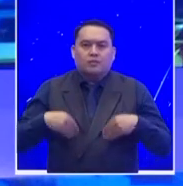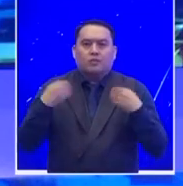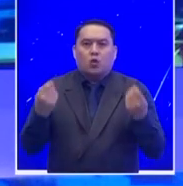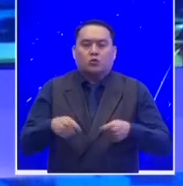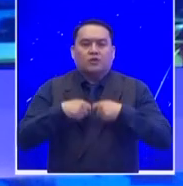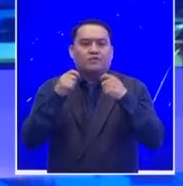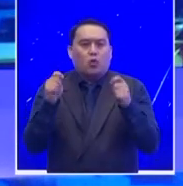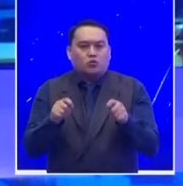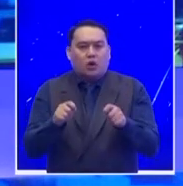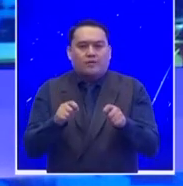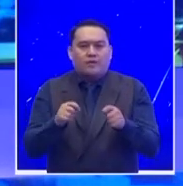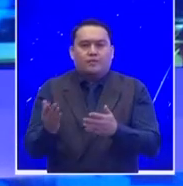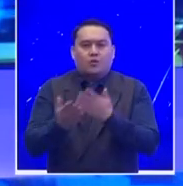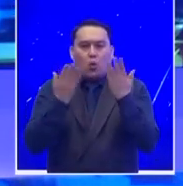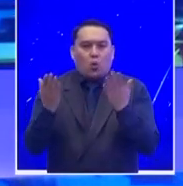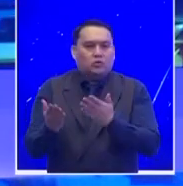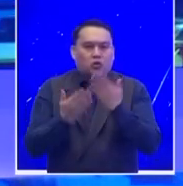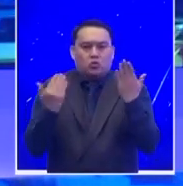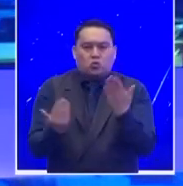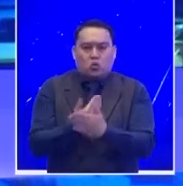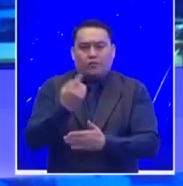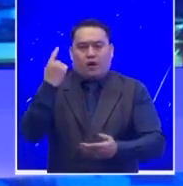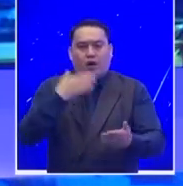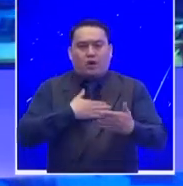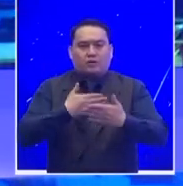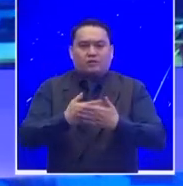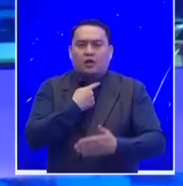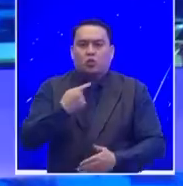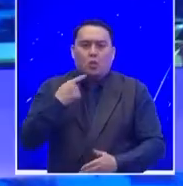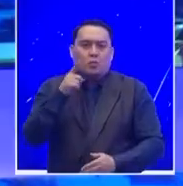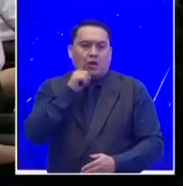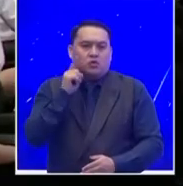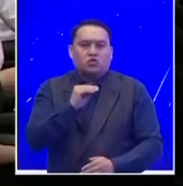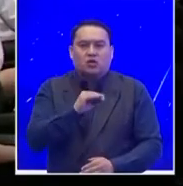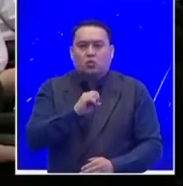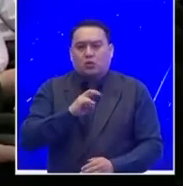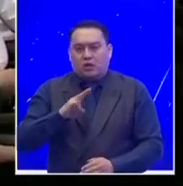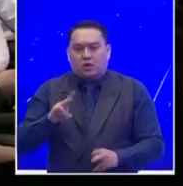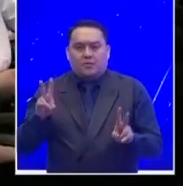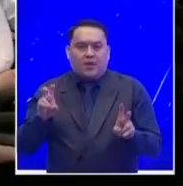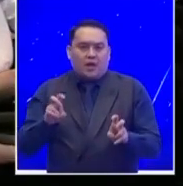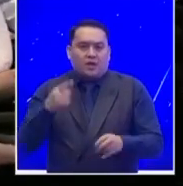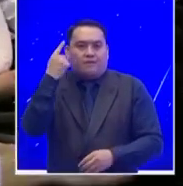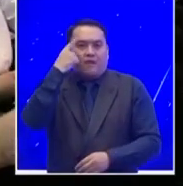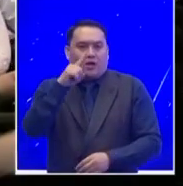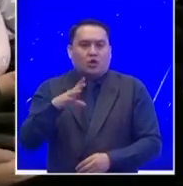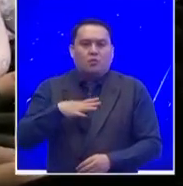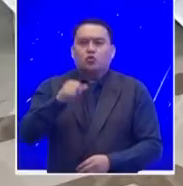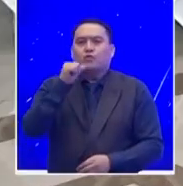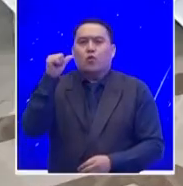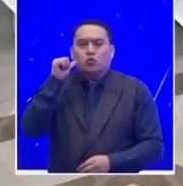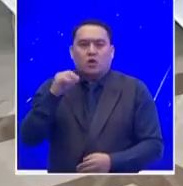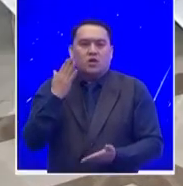открытие площадки буккроссинга. Авторы нововведения – активисты областного молодежного крыла «Жас-Отан». По их инициативе с прошлого